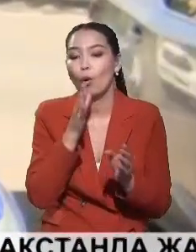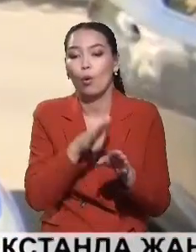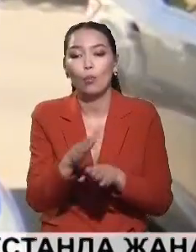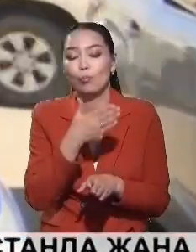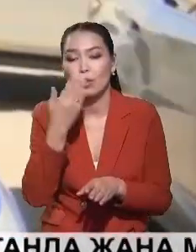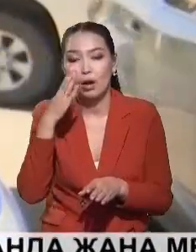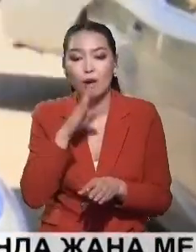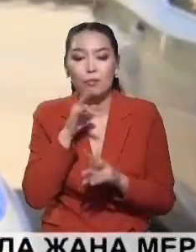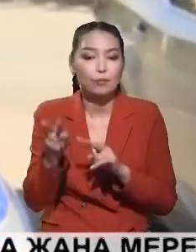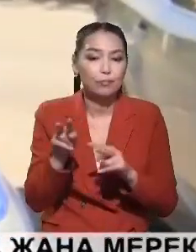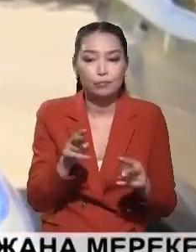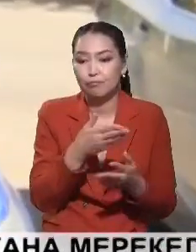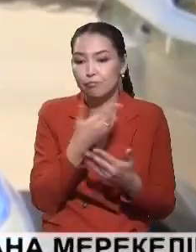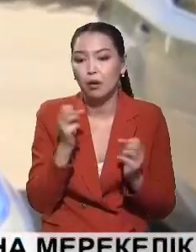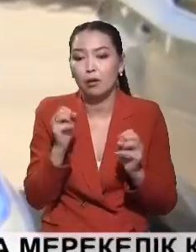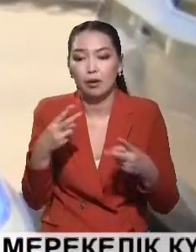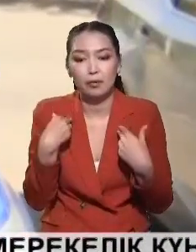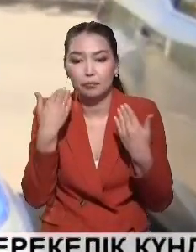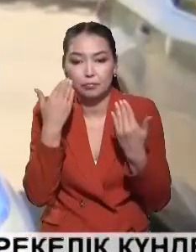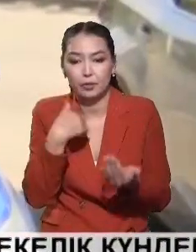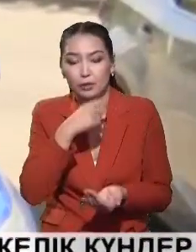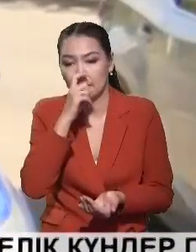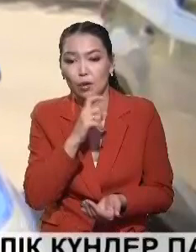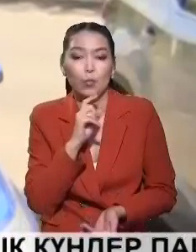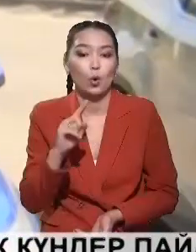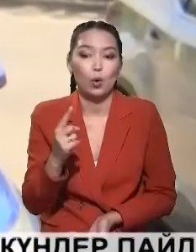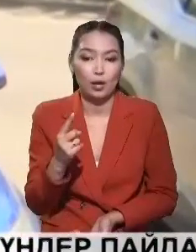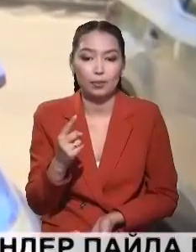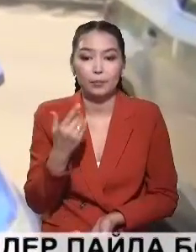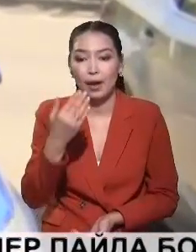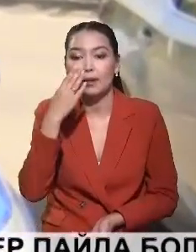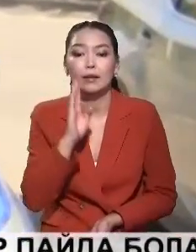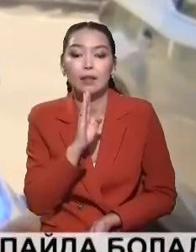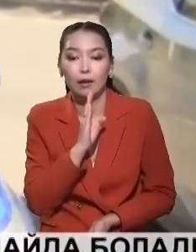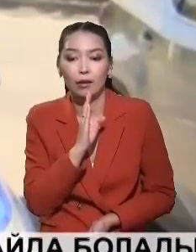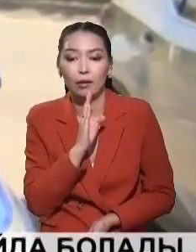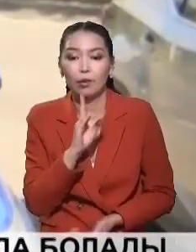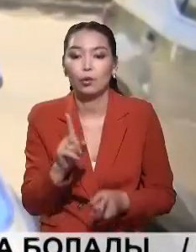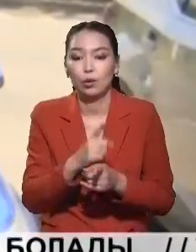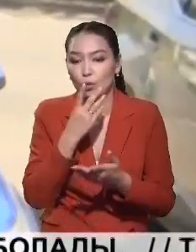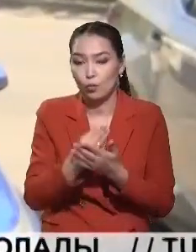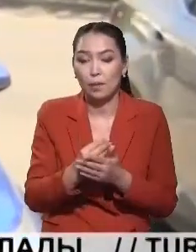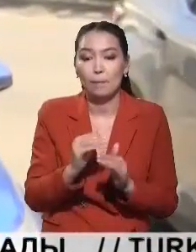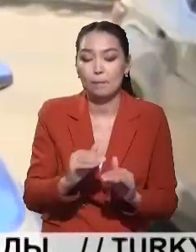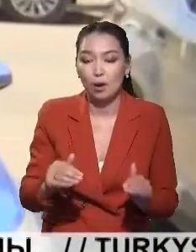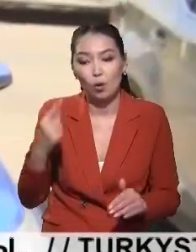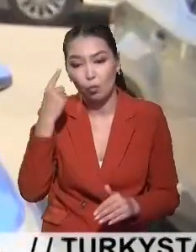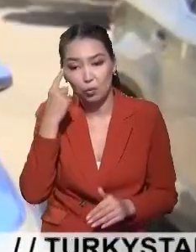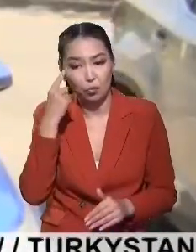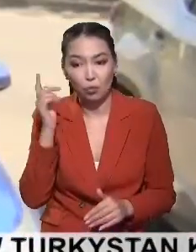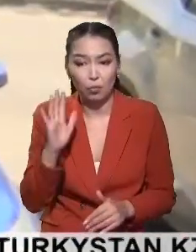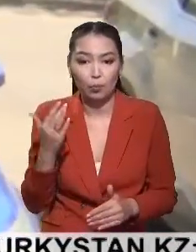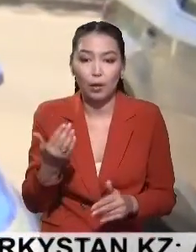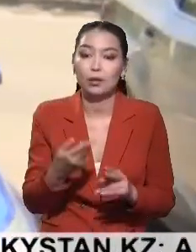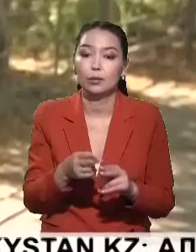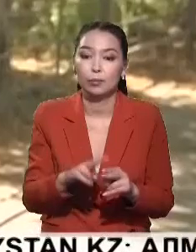қарап жатқанын мен түсінбеймін оны. Себебі бұл жерде ата-ана өзінің баласын денсау ойламай ма? Сосын олардың